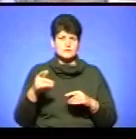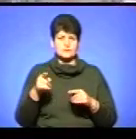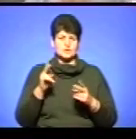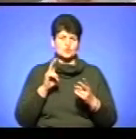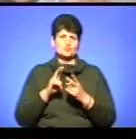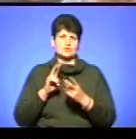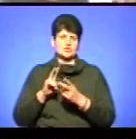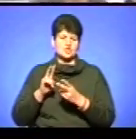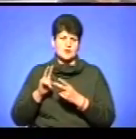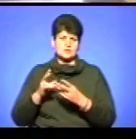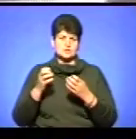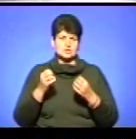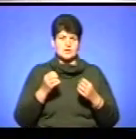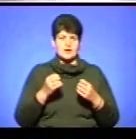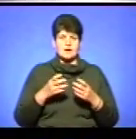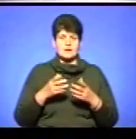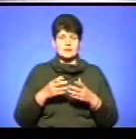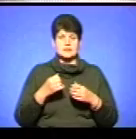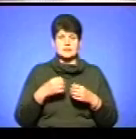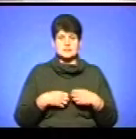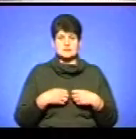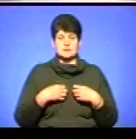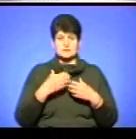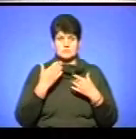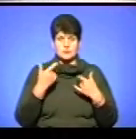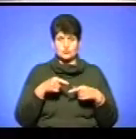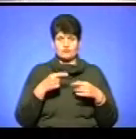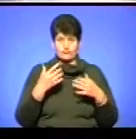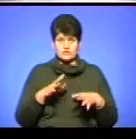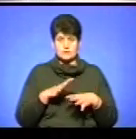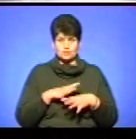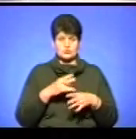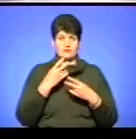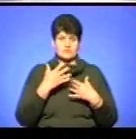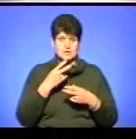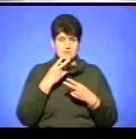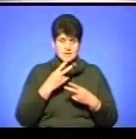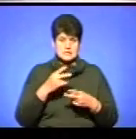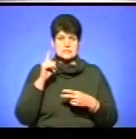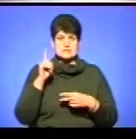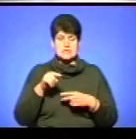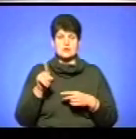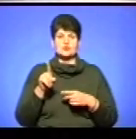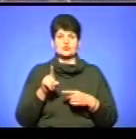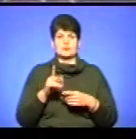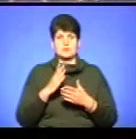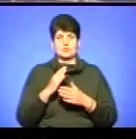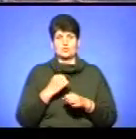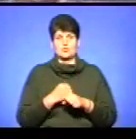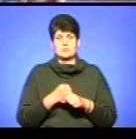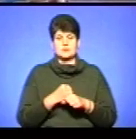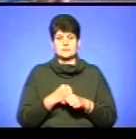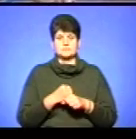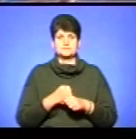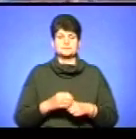суперниками зустрічаються, але долають страх, бо вони вже тут, вже були, вони вже бачили, вони вже знають, що вони в подальшому мають робити.